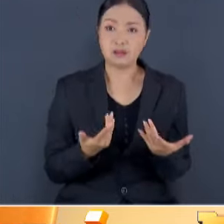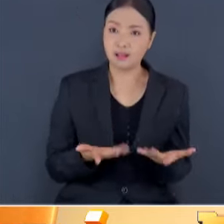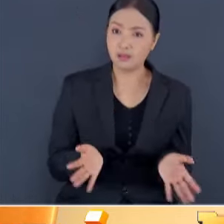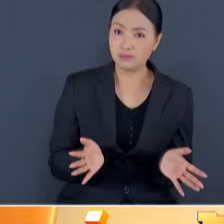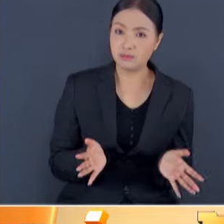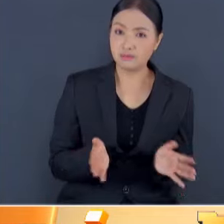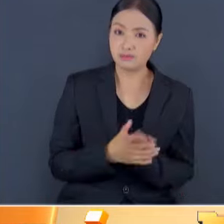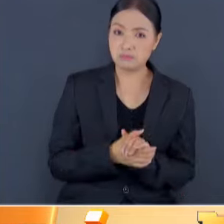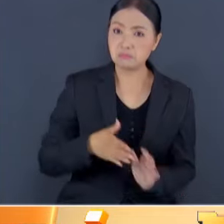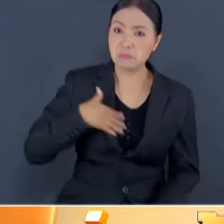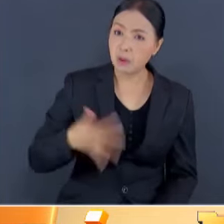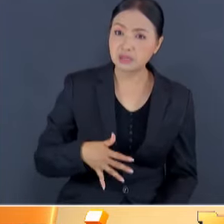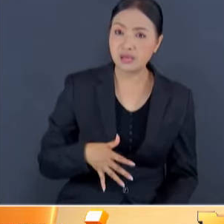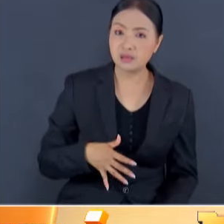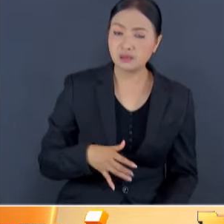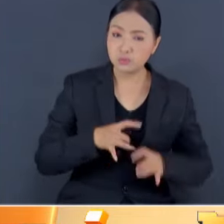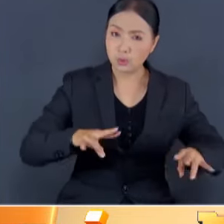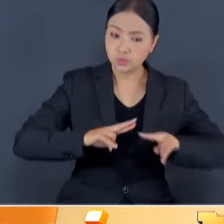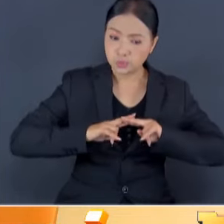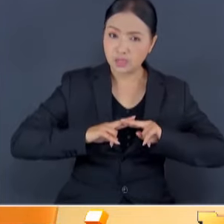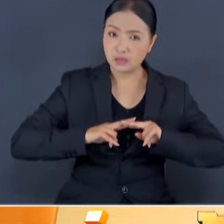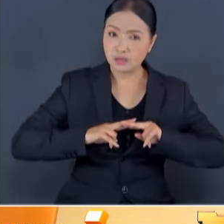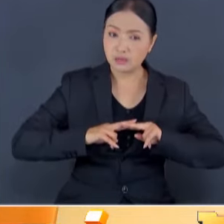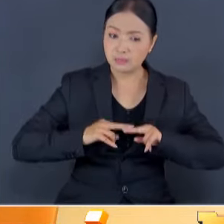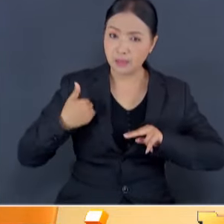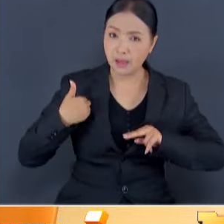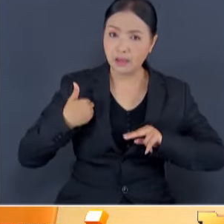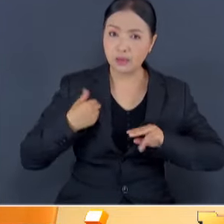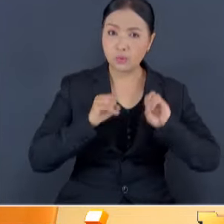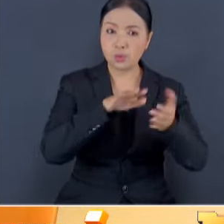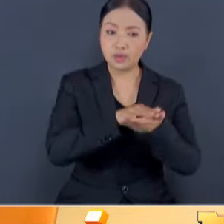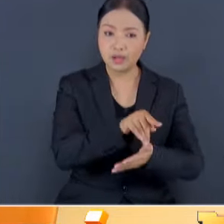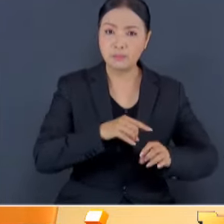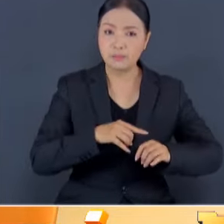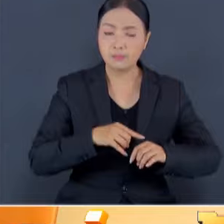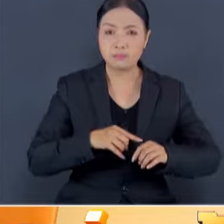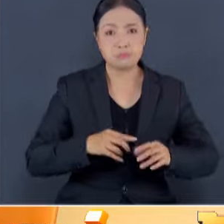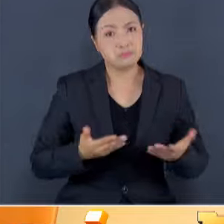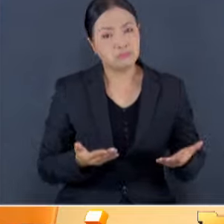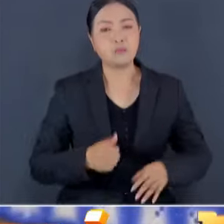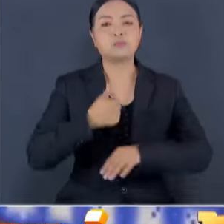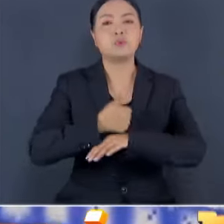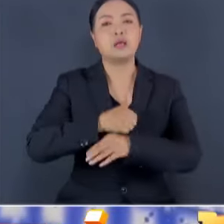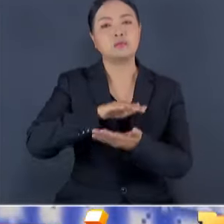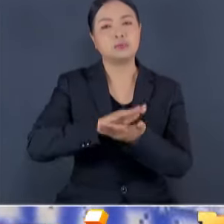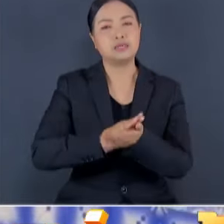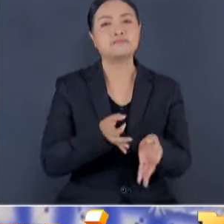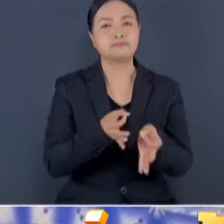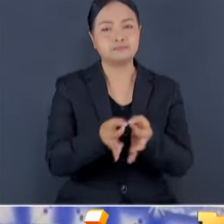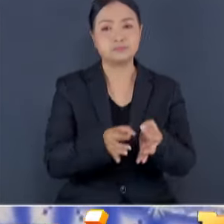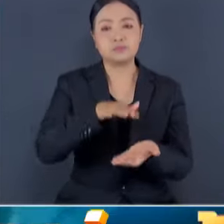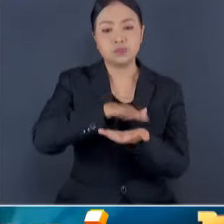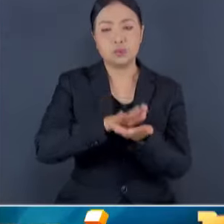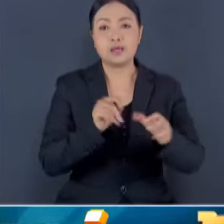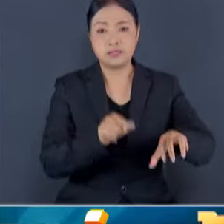นี้นะอาจจะไม่พอใจหรือมีข้อขัดแย้งส่วนตัวกับครูในโรงเรียนหรือไม่นอกจากนี้ผู้อำนวยการโรงเรียนก็ชี้แจงนะครับบอกว่าโรงเรียนเนี้ย